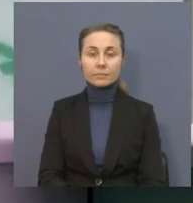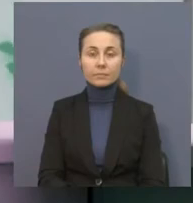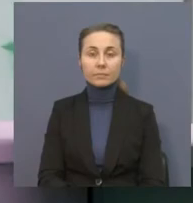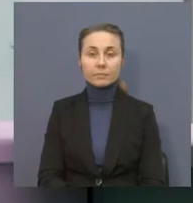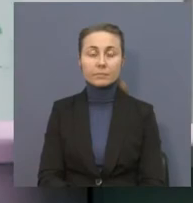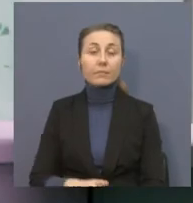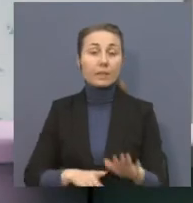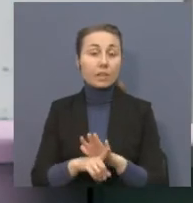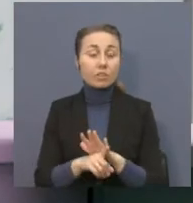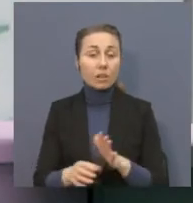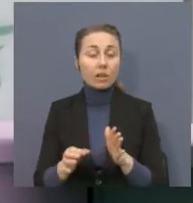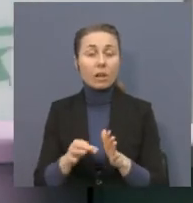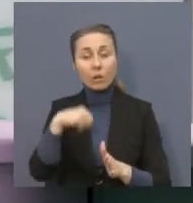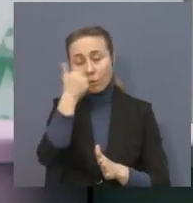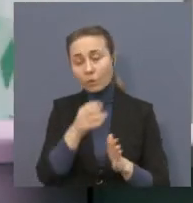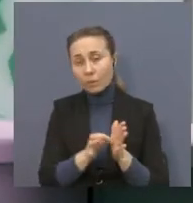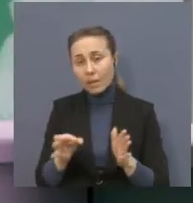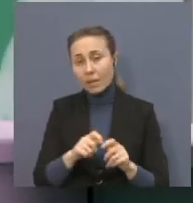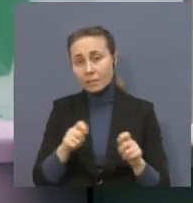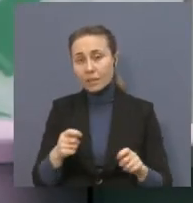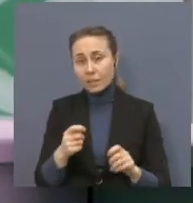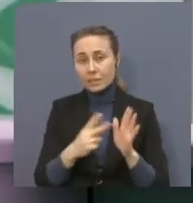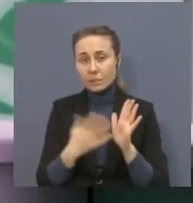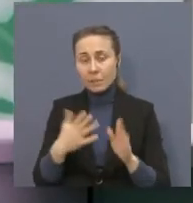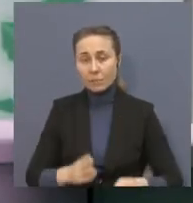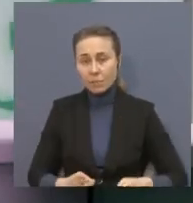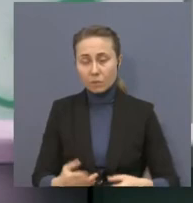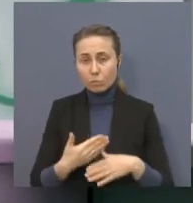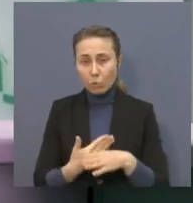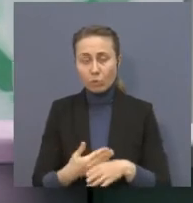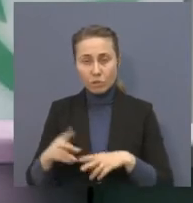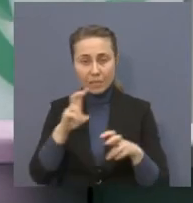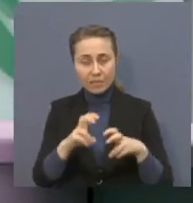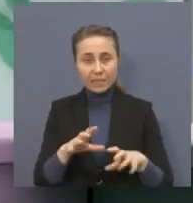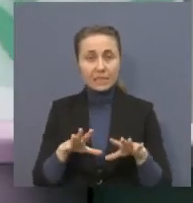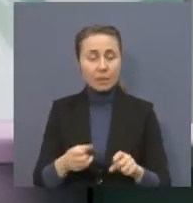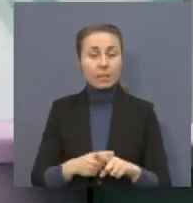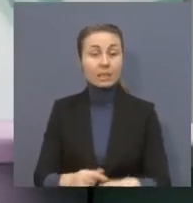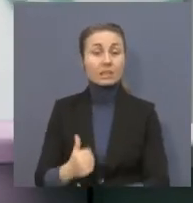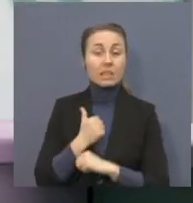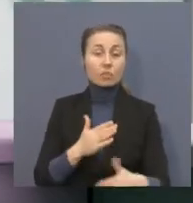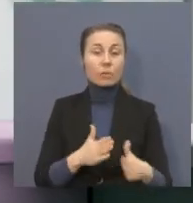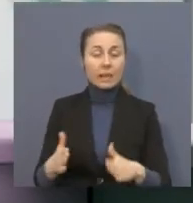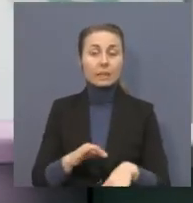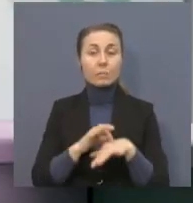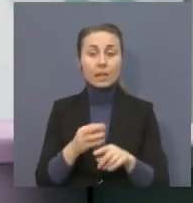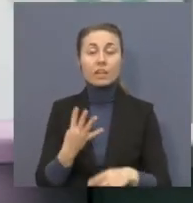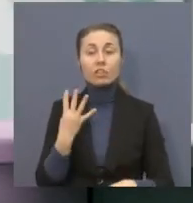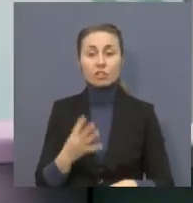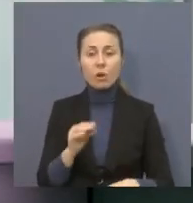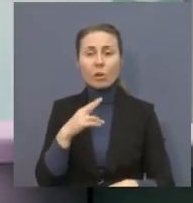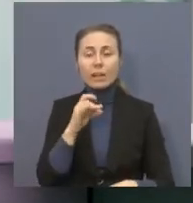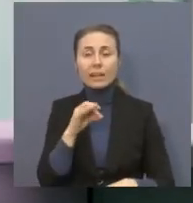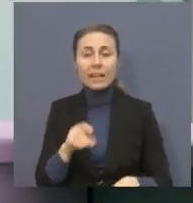С начала года по области раскрыто 75 преступлений с помощью розыскных собак. Стражи порядка провели 4